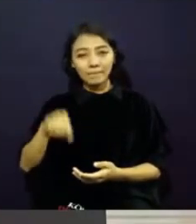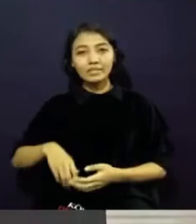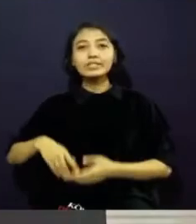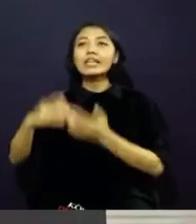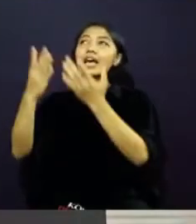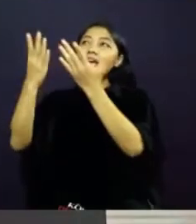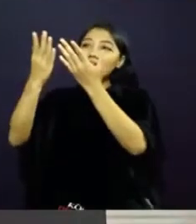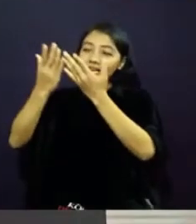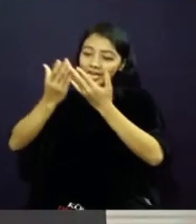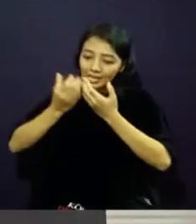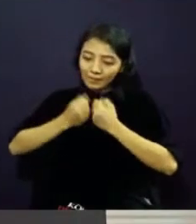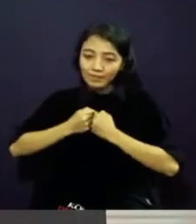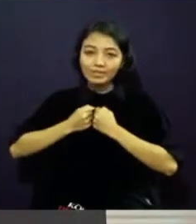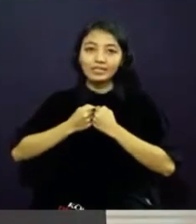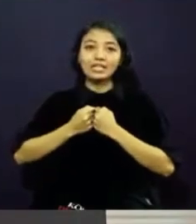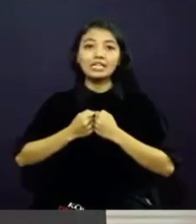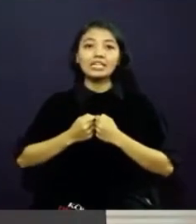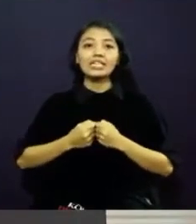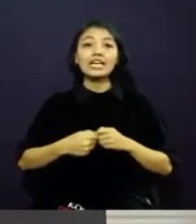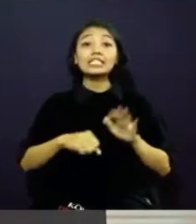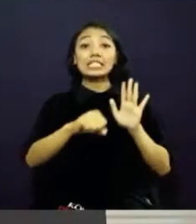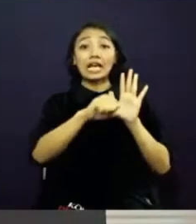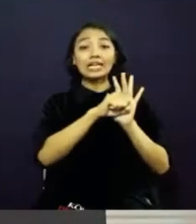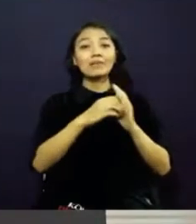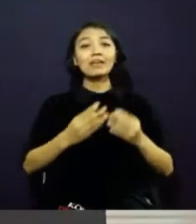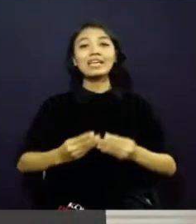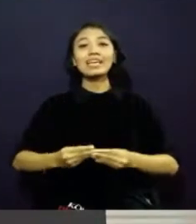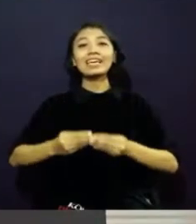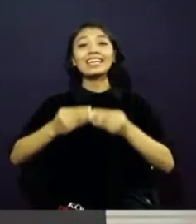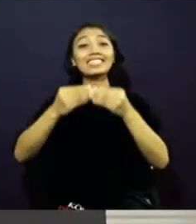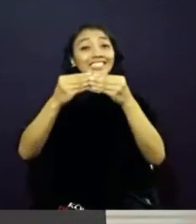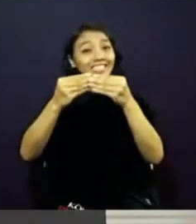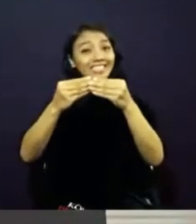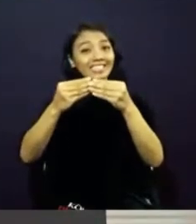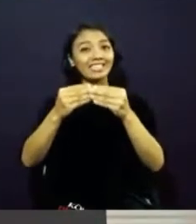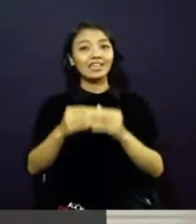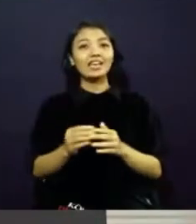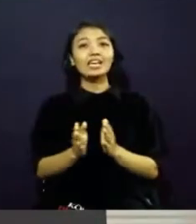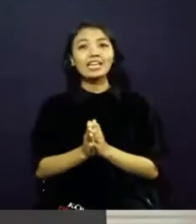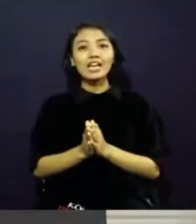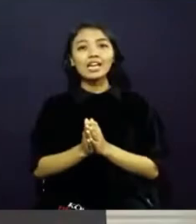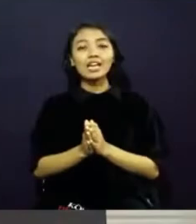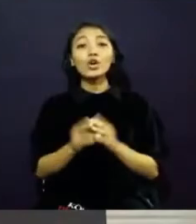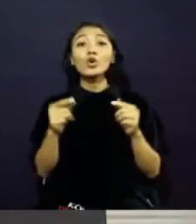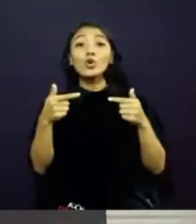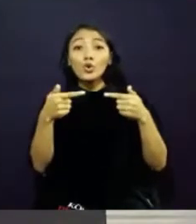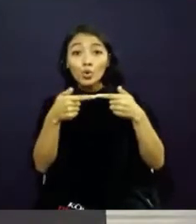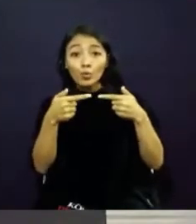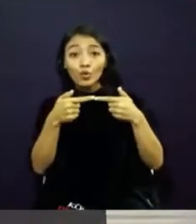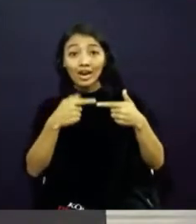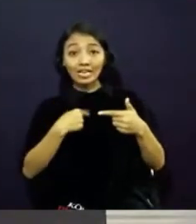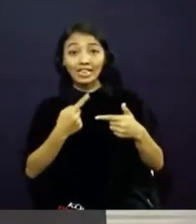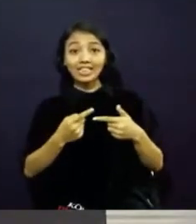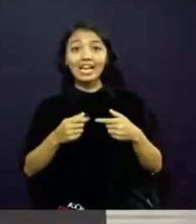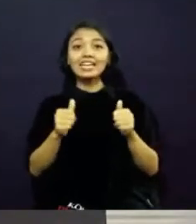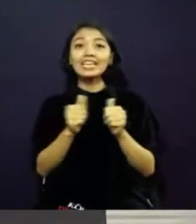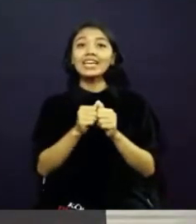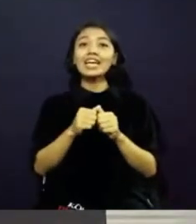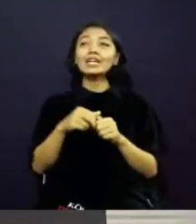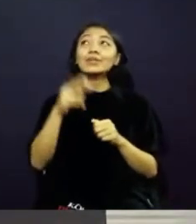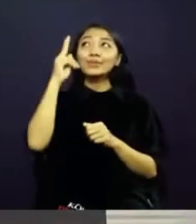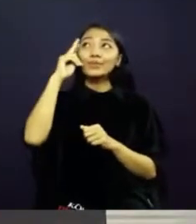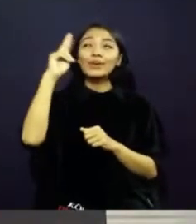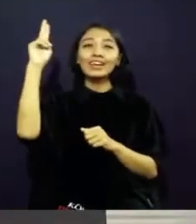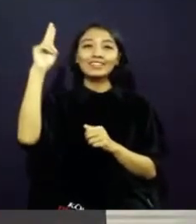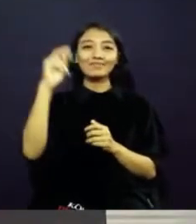Tentu juga melalui relasi pribadi kita dengan Tuhan Nah saudara dan saudari